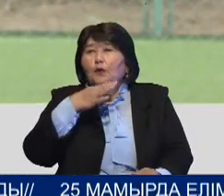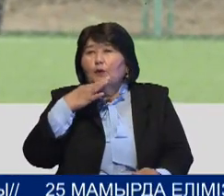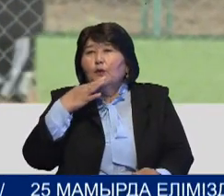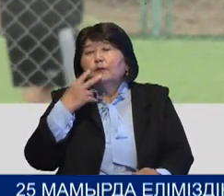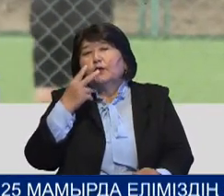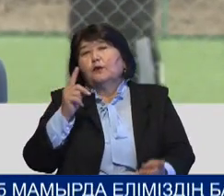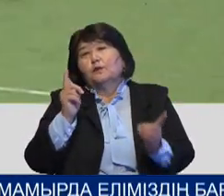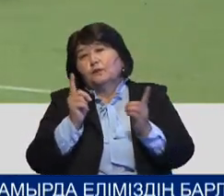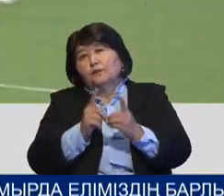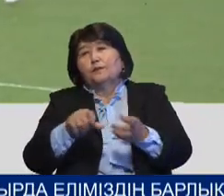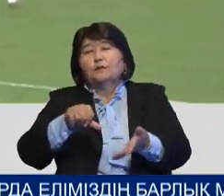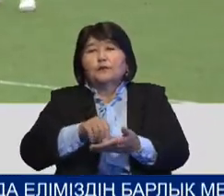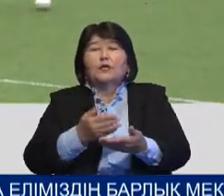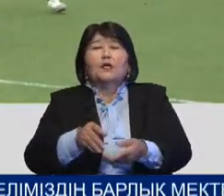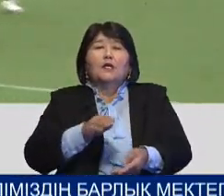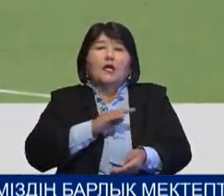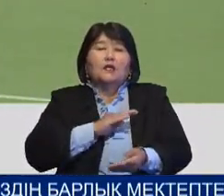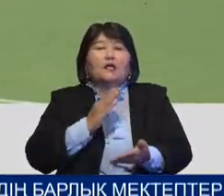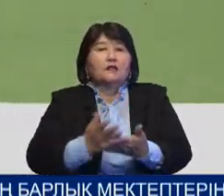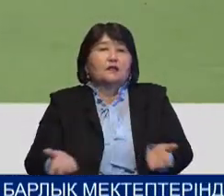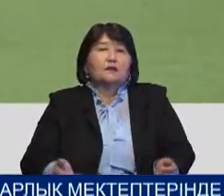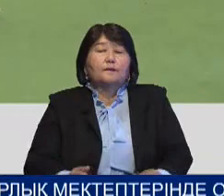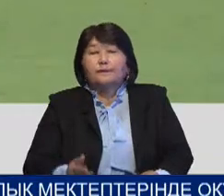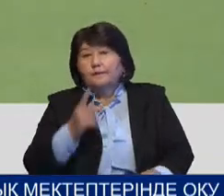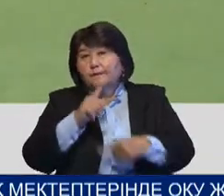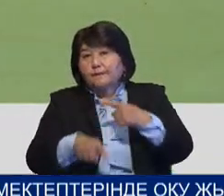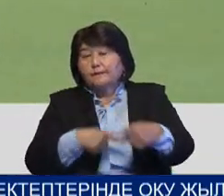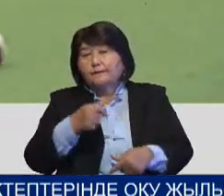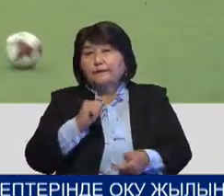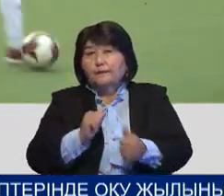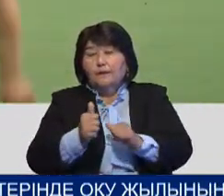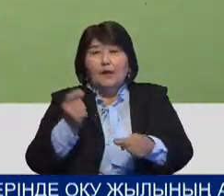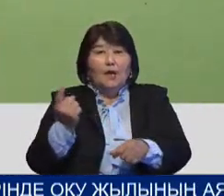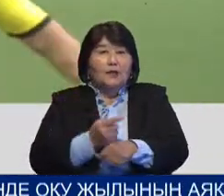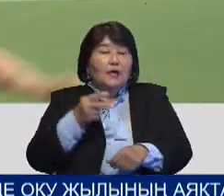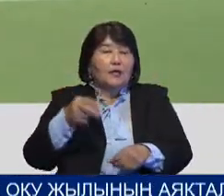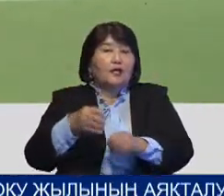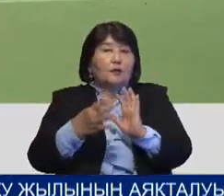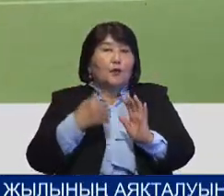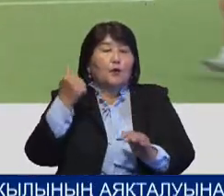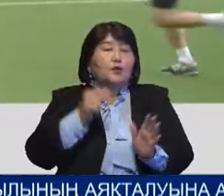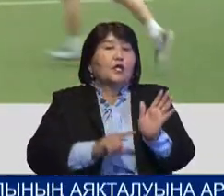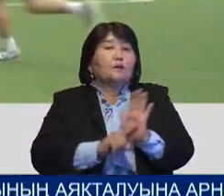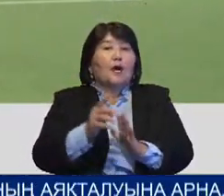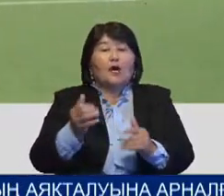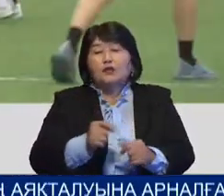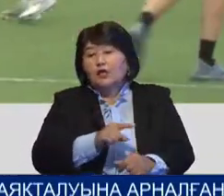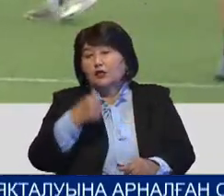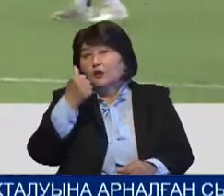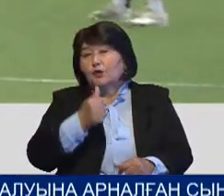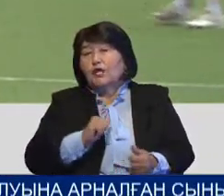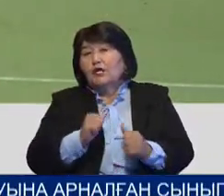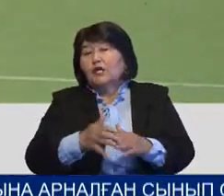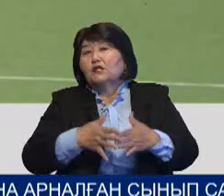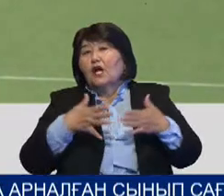көріп тұрдық, бірге жүріп тұрдық. Жатқан жері жайлы болсын. Дәстүрлі доп додасы алғаш рет 2019 жылы бастау алған. Жыл өткен сайын